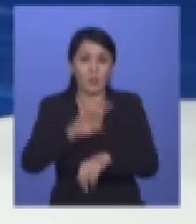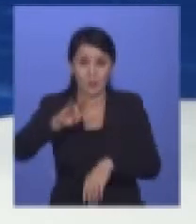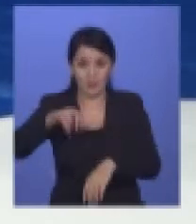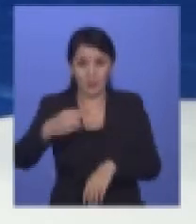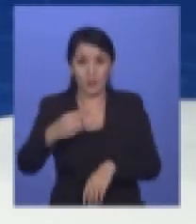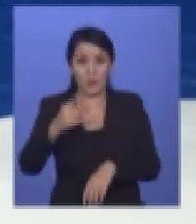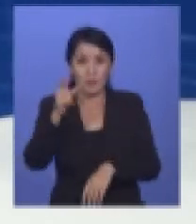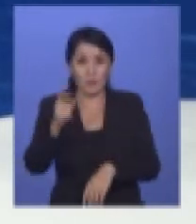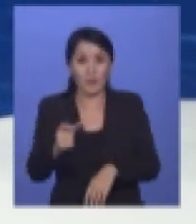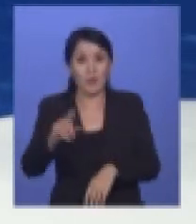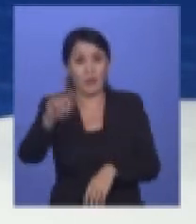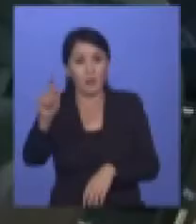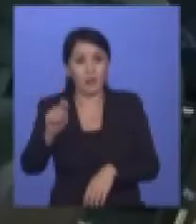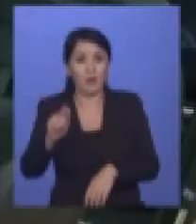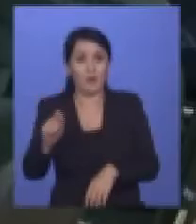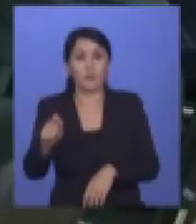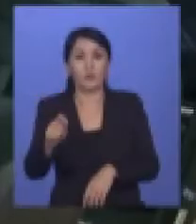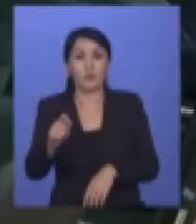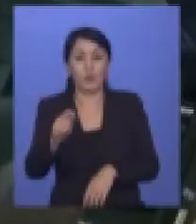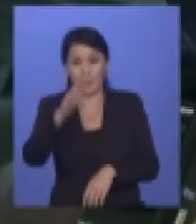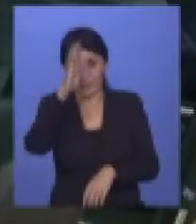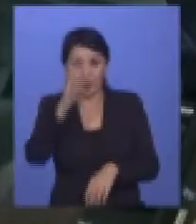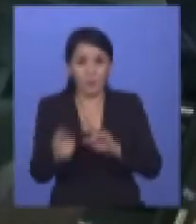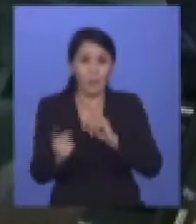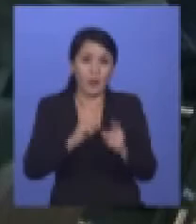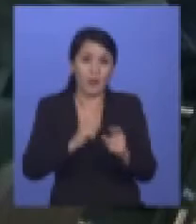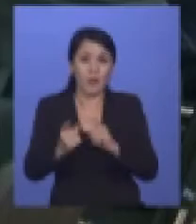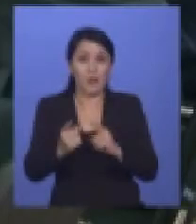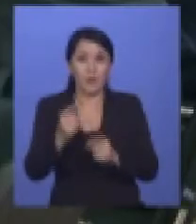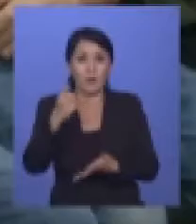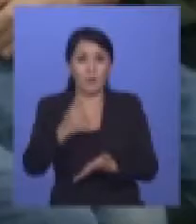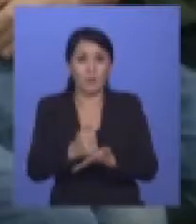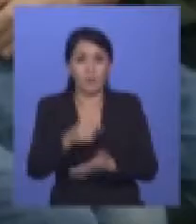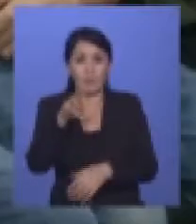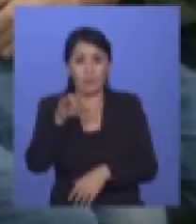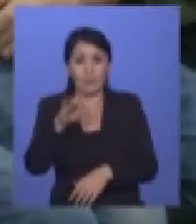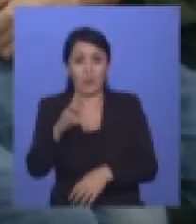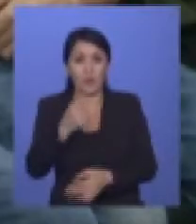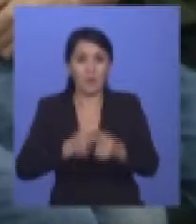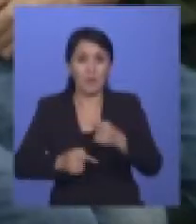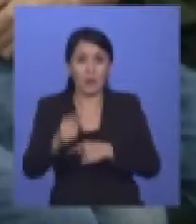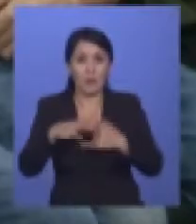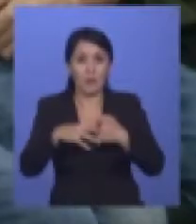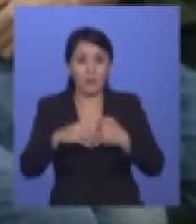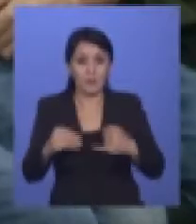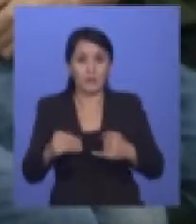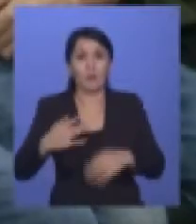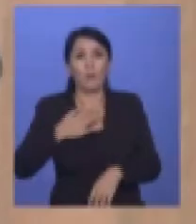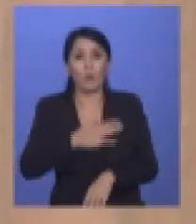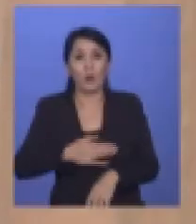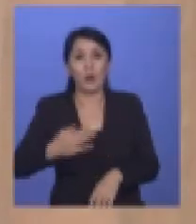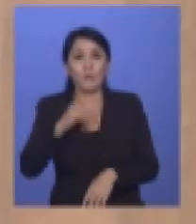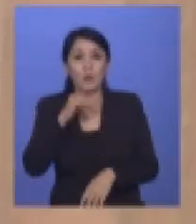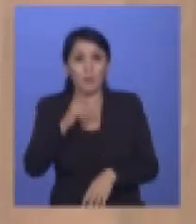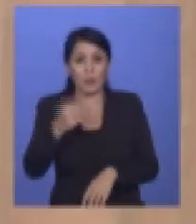ұлт азаттық көтеріліс жасап, қасыққан қалғанша күрескен Кенесары ханның бас сүйегін туған жеріне қайтару жөніндегі мәселе өзекті болып отыр.